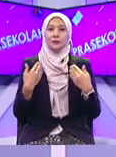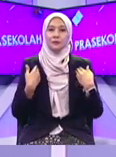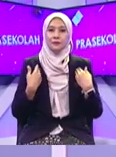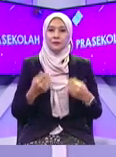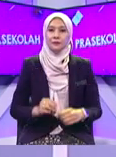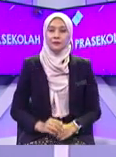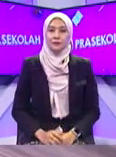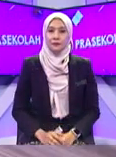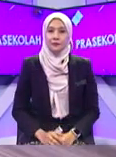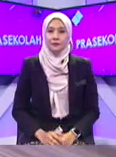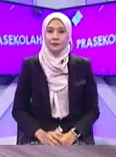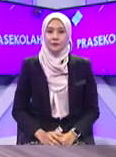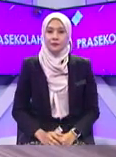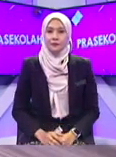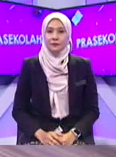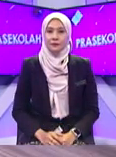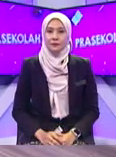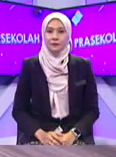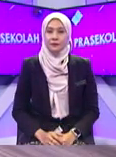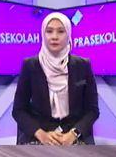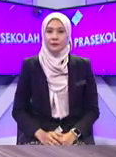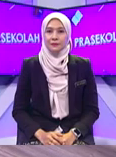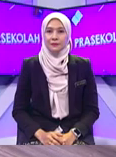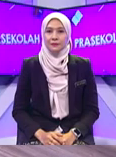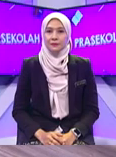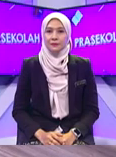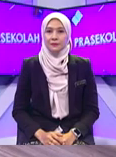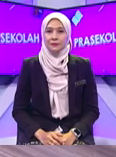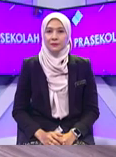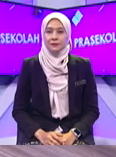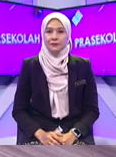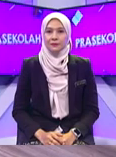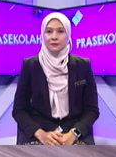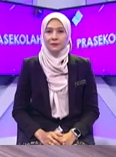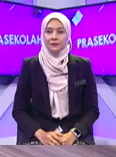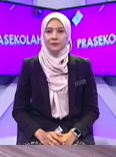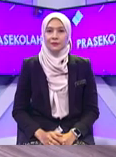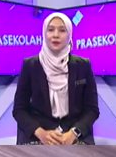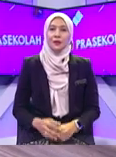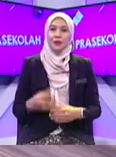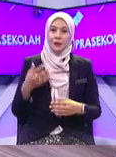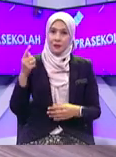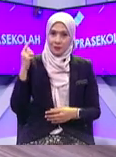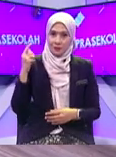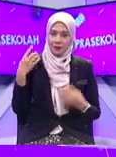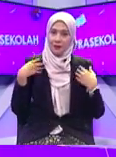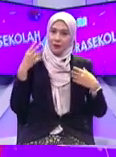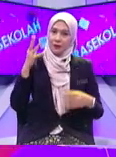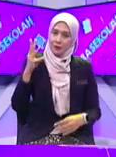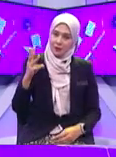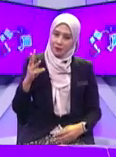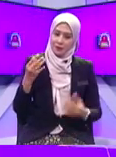Oke so tadi udah enam baik kita keluarkan 4